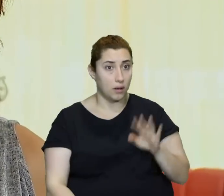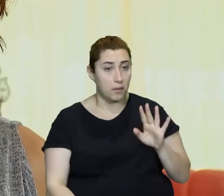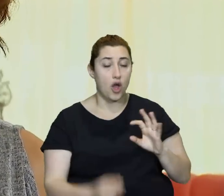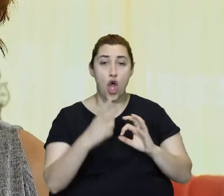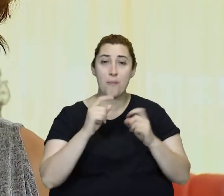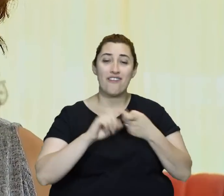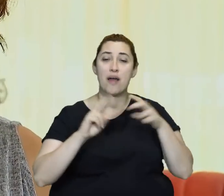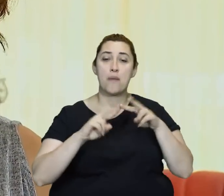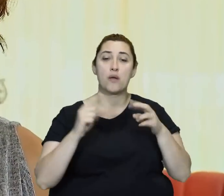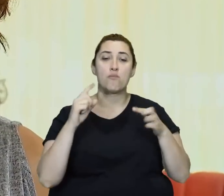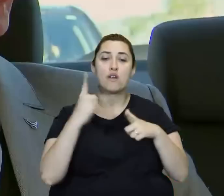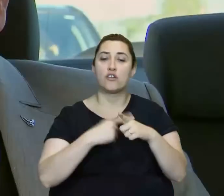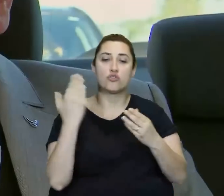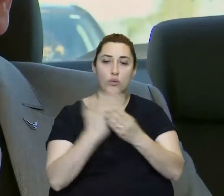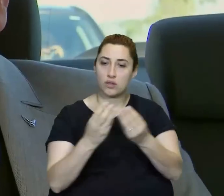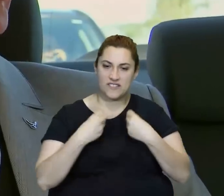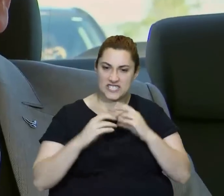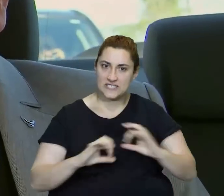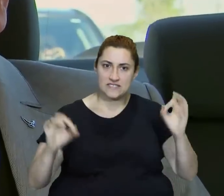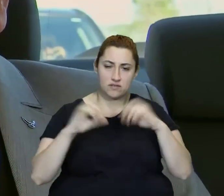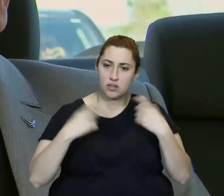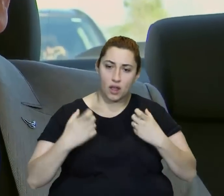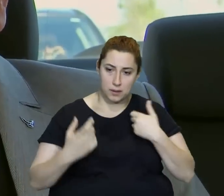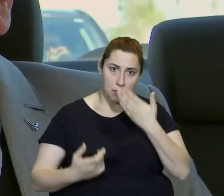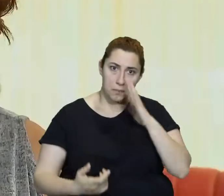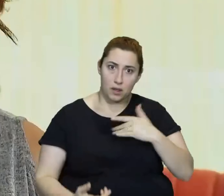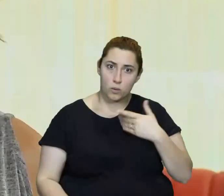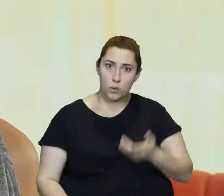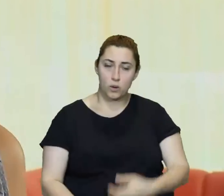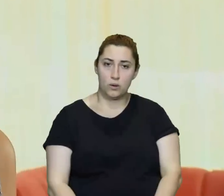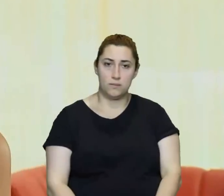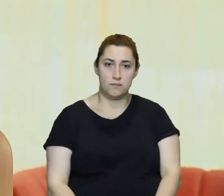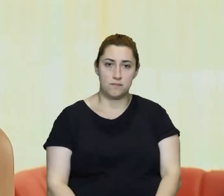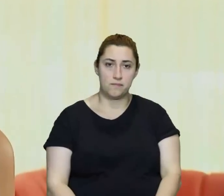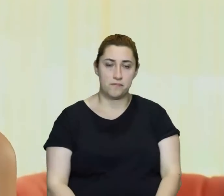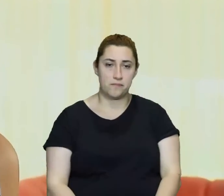Ömer'le Mert'in proje dosyası gelmedi henüz. Nerede? Hala bekliyorum.